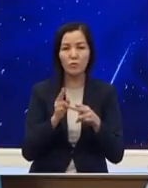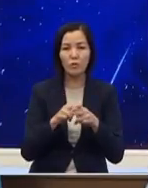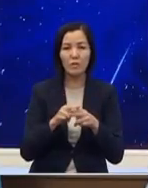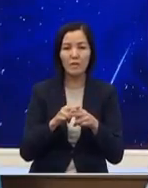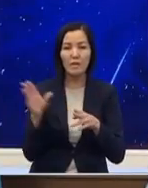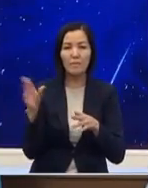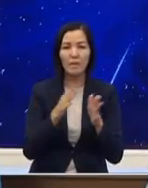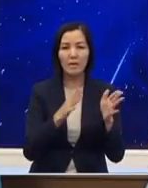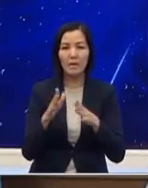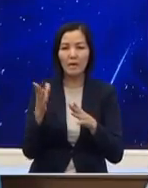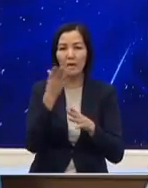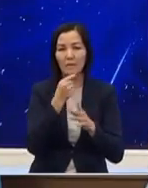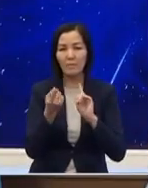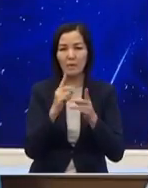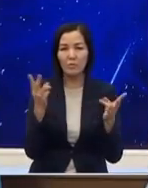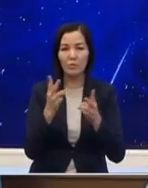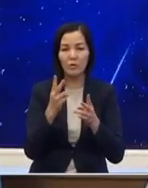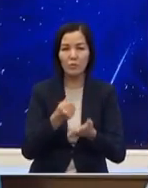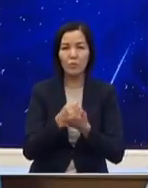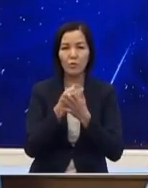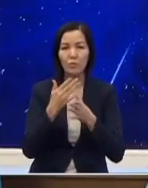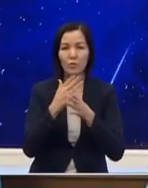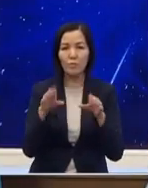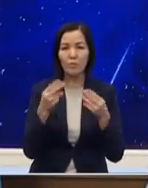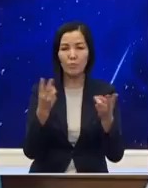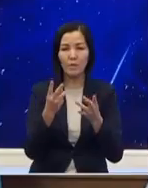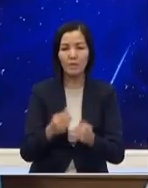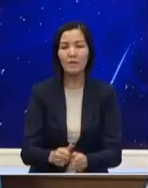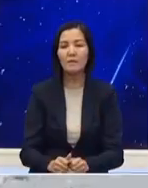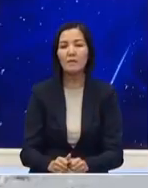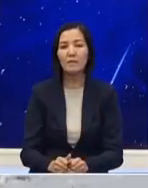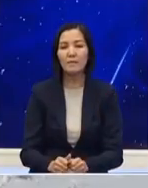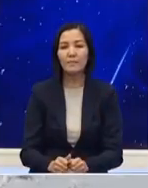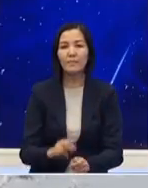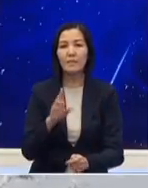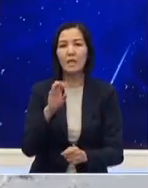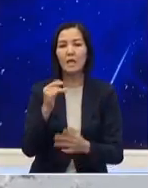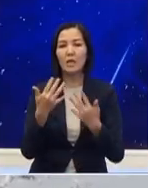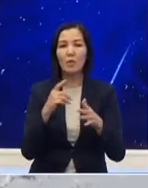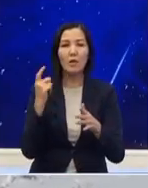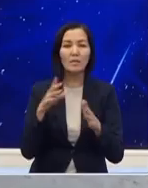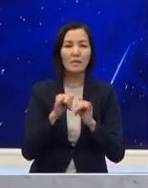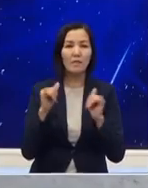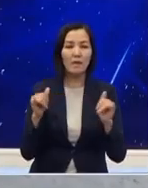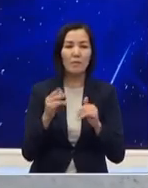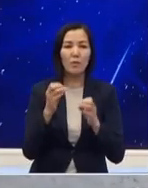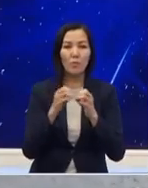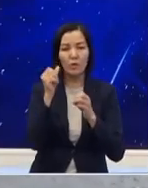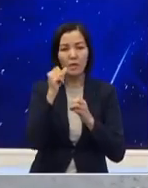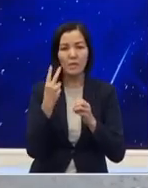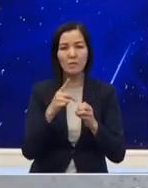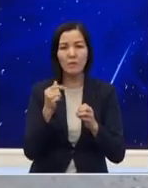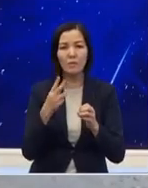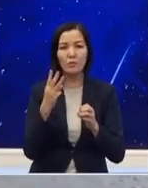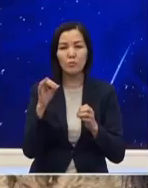атына кір келтірмей, қай жағынан болмасын жан жақты қолдап көмек көрсетіңіздер. Кеген ауыл шаруашылық аймақ 10 айда 21-де 3